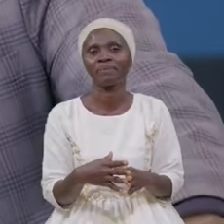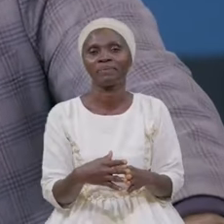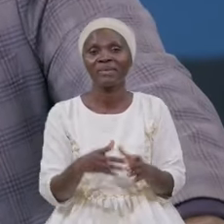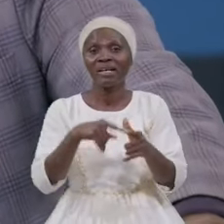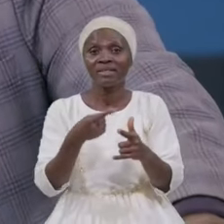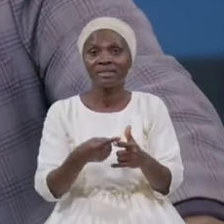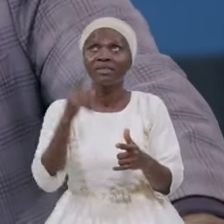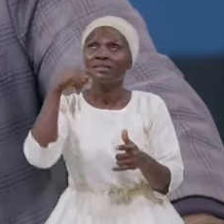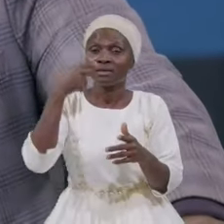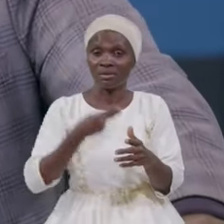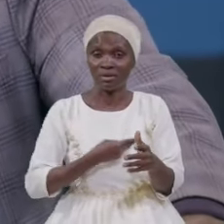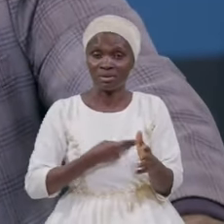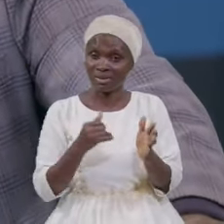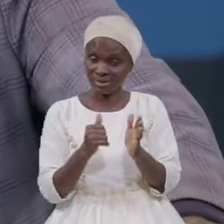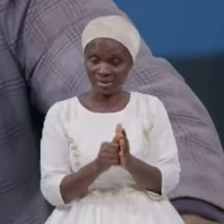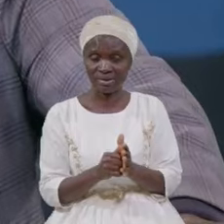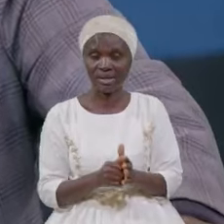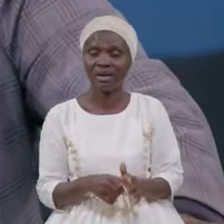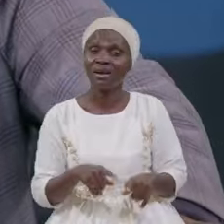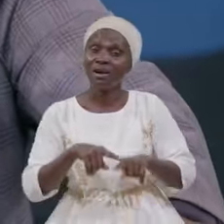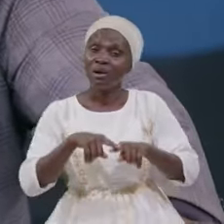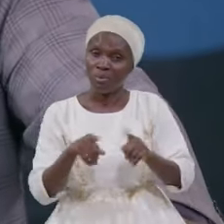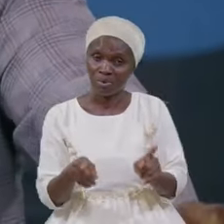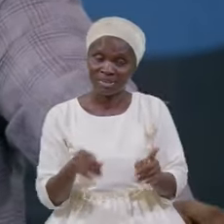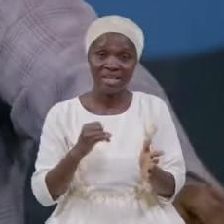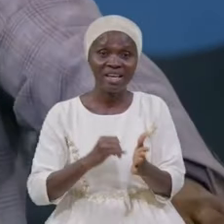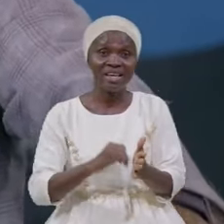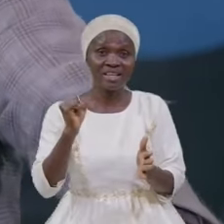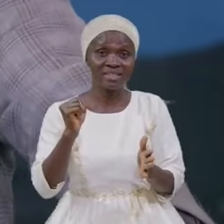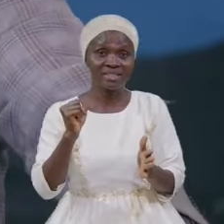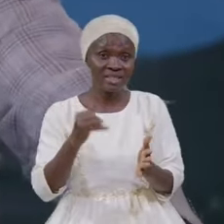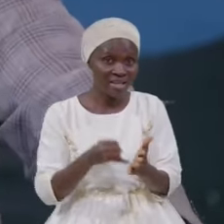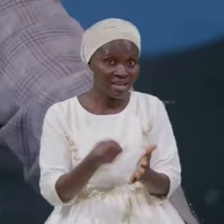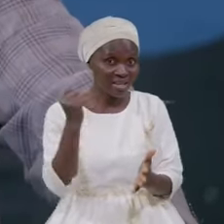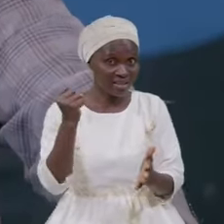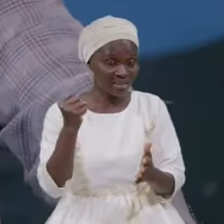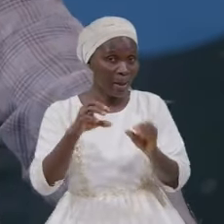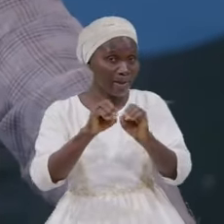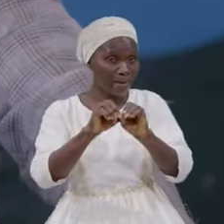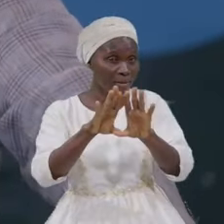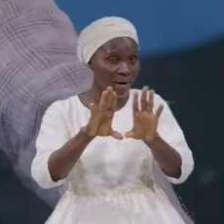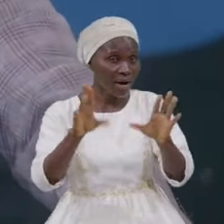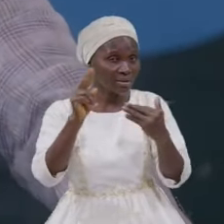Mais son éclat sera pour ceux-là qui aiment le Seigneur.